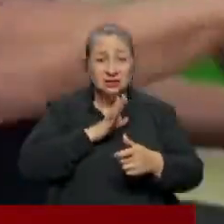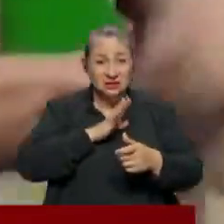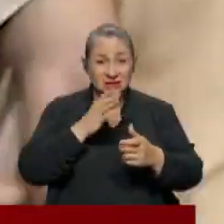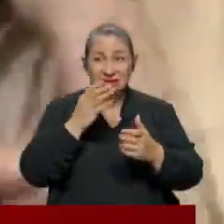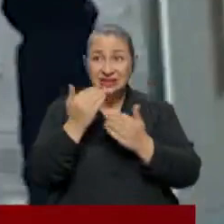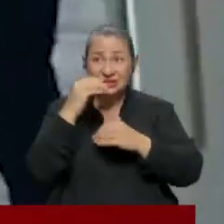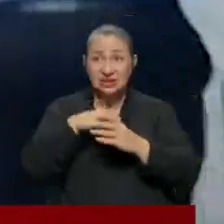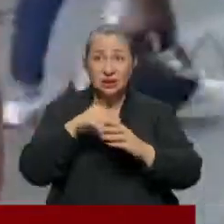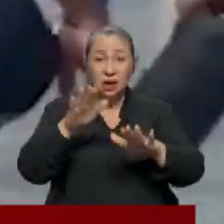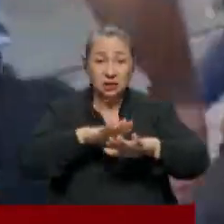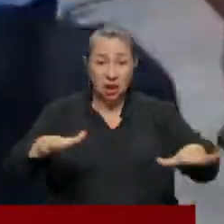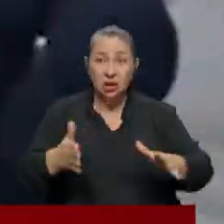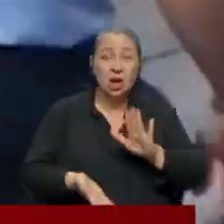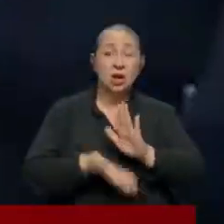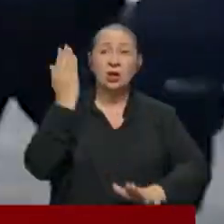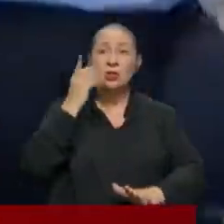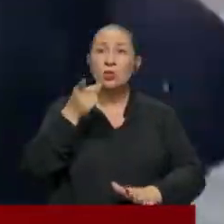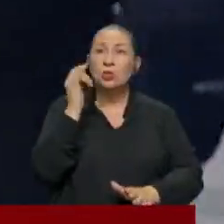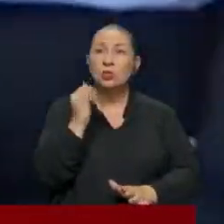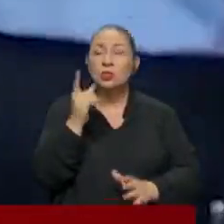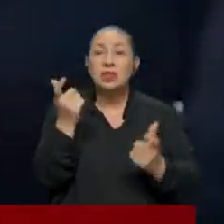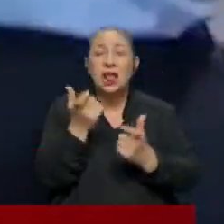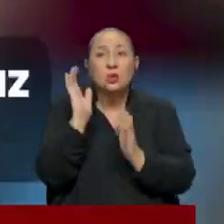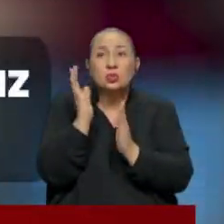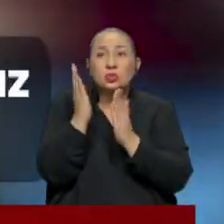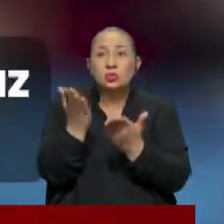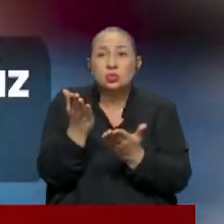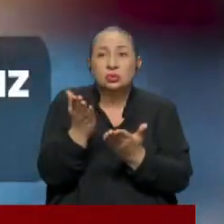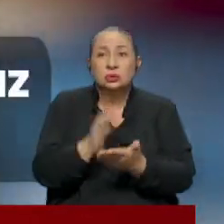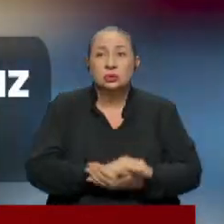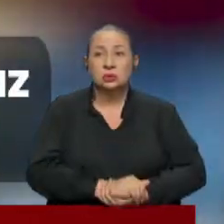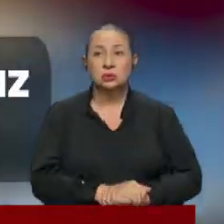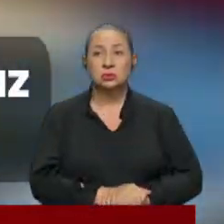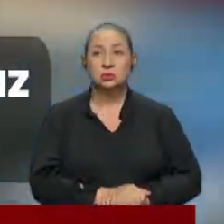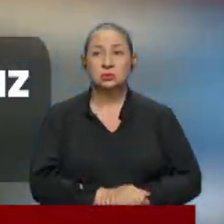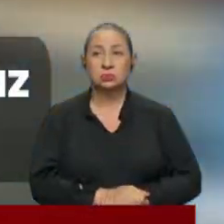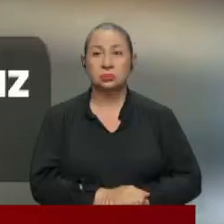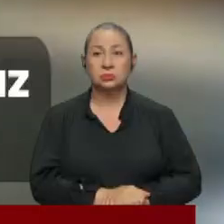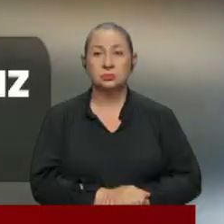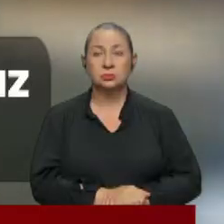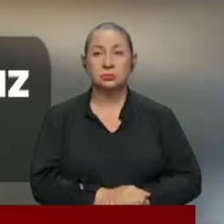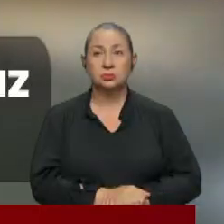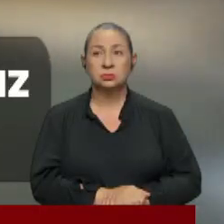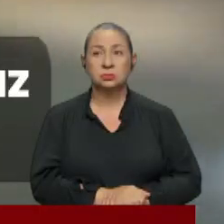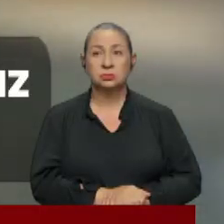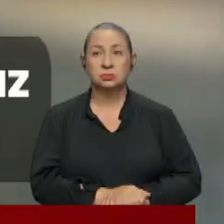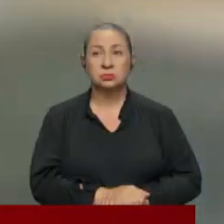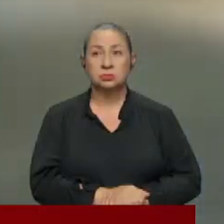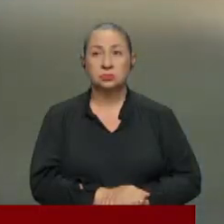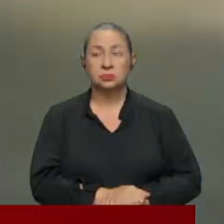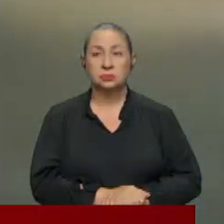destek bekliyor. Bunu yaptığınız zorbalıktır. Yani bunu nereye götürüyorsunuz? Bir çocuğun yaşamına aidensiniz. Evladınız yok mu sizin?